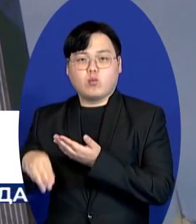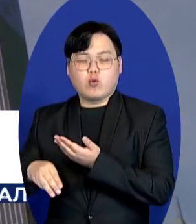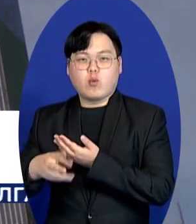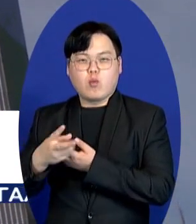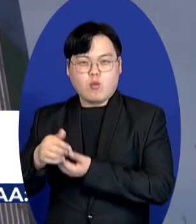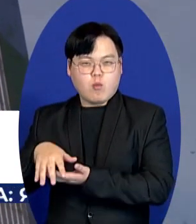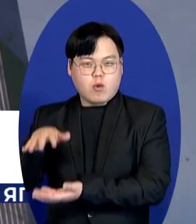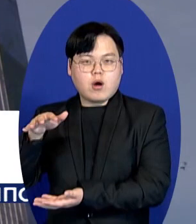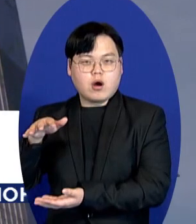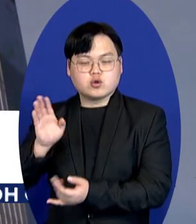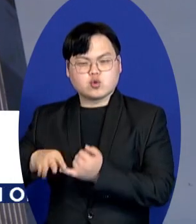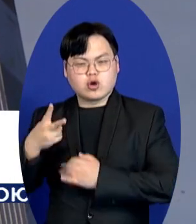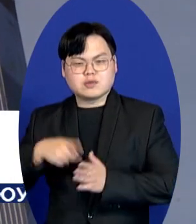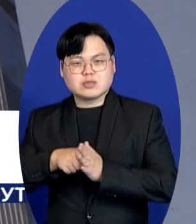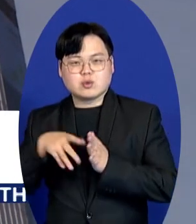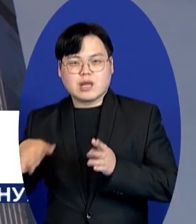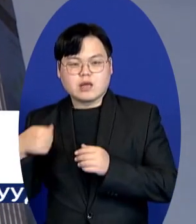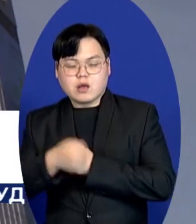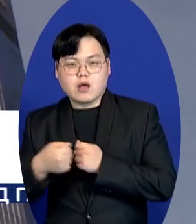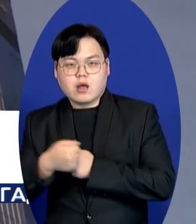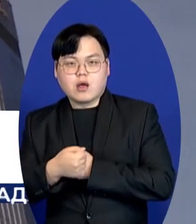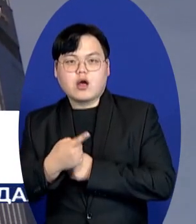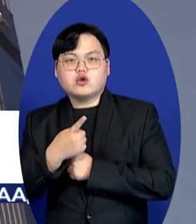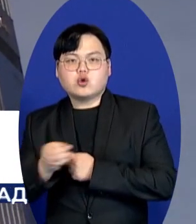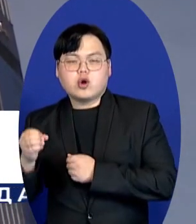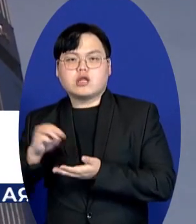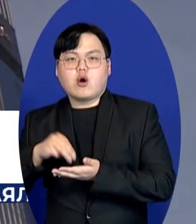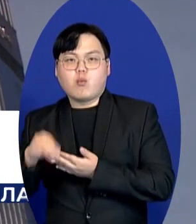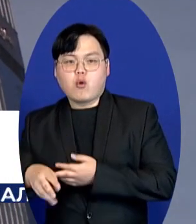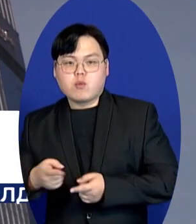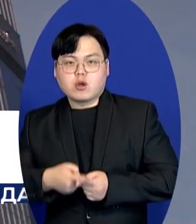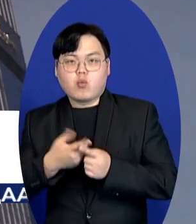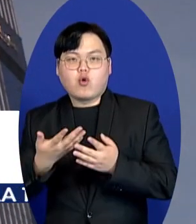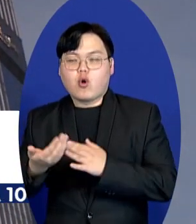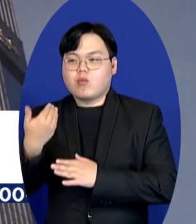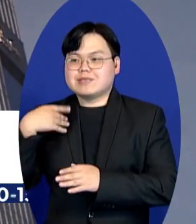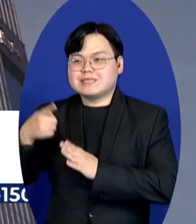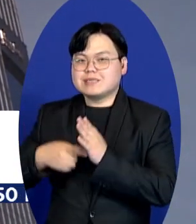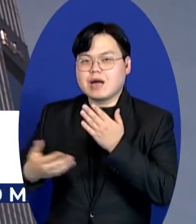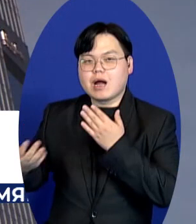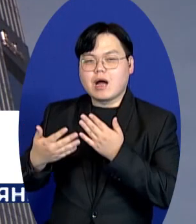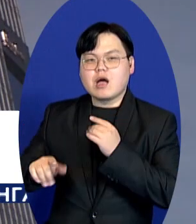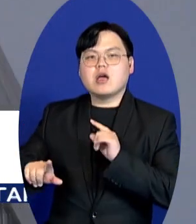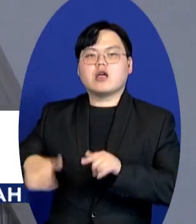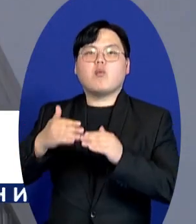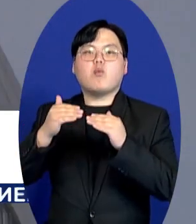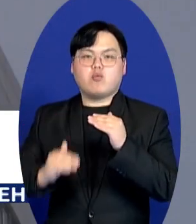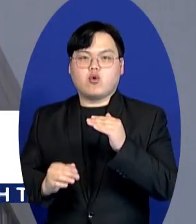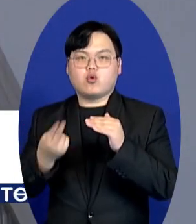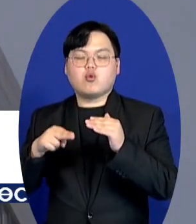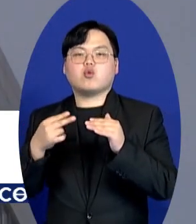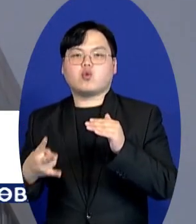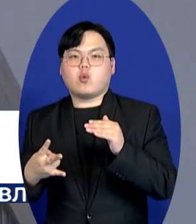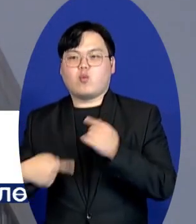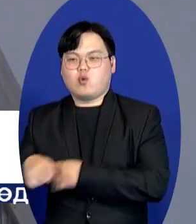сарын хугацаанд тус банкны төлөх ёстой үр зээл 100 гаруй тэрбум төгрөгөөр нэмэгдсэн нь өмнөх сарвуудтай харьцуулахад огцон буурсан дүн юм а. Эргэн төлөлт